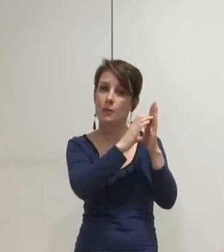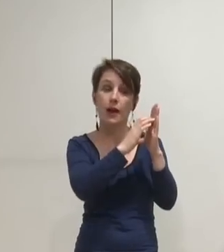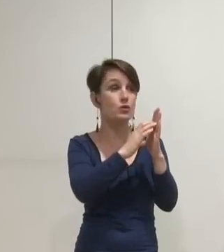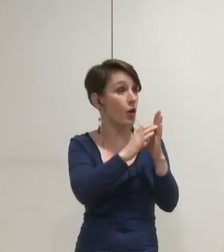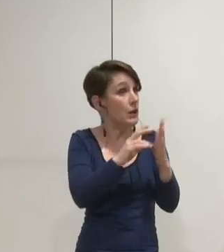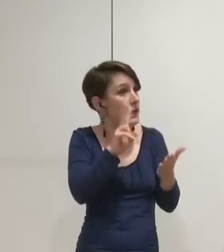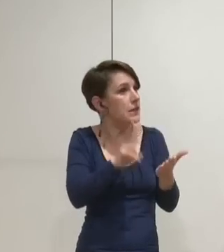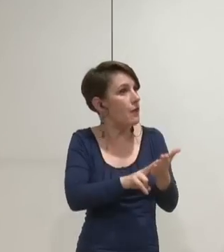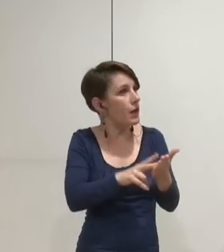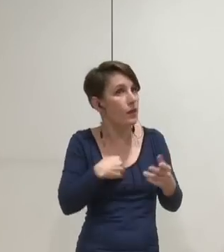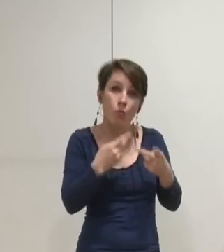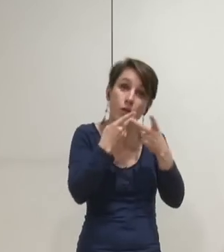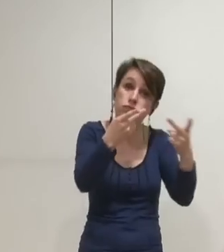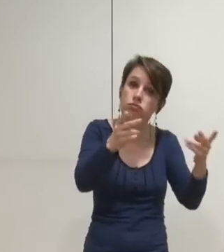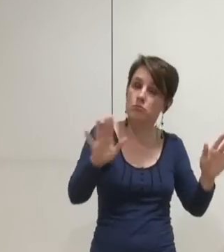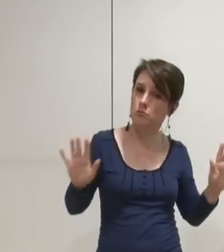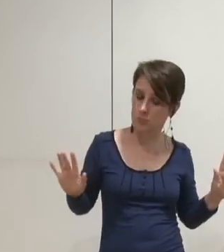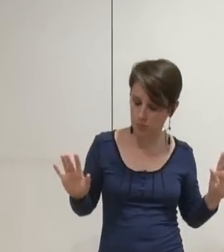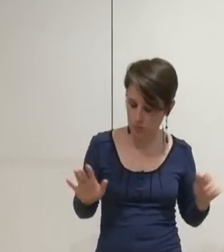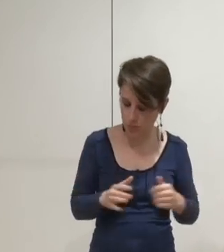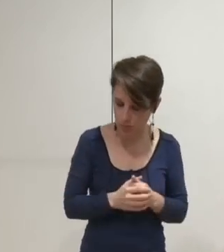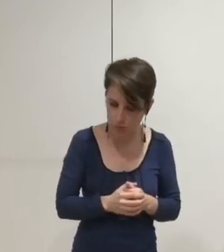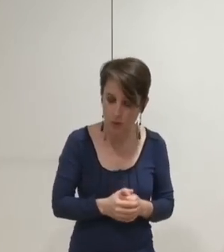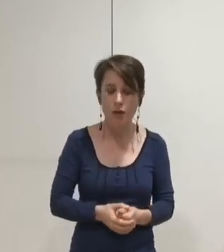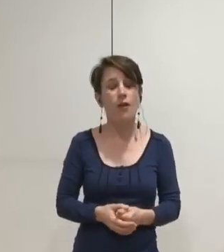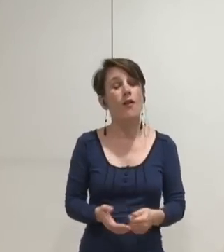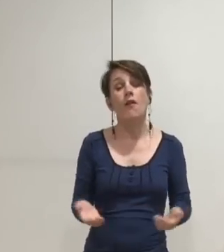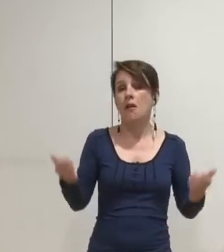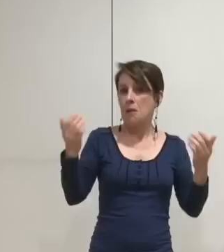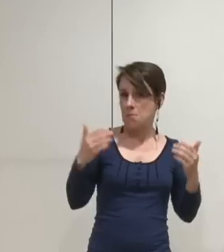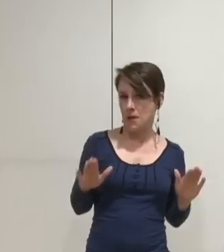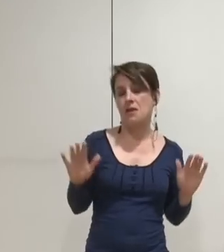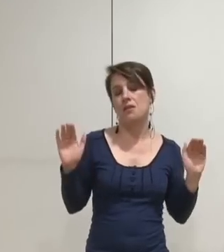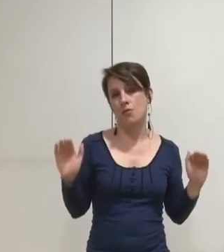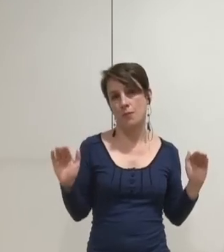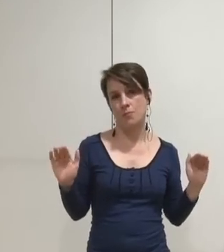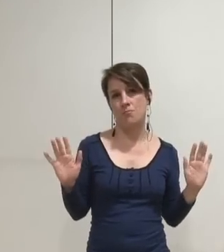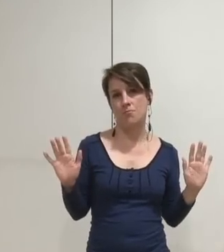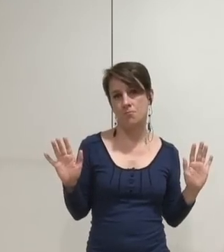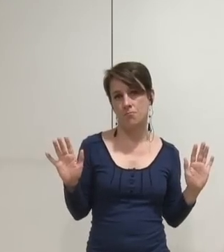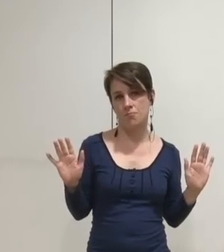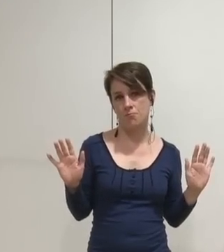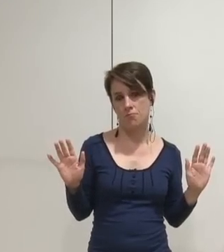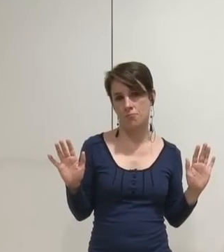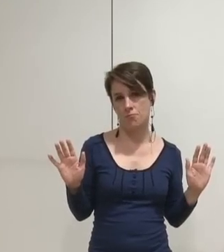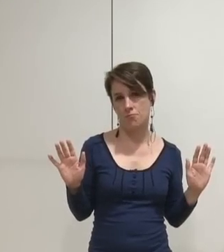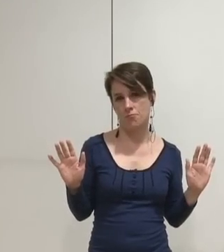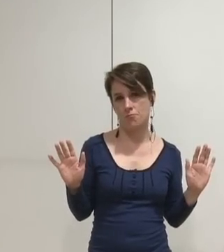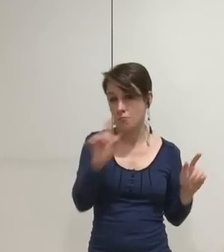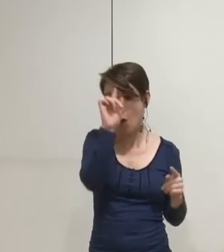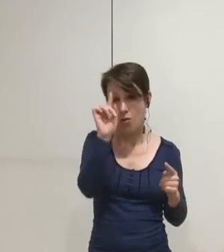c'est la vérité je je voulais le dire il n'en demeure pas moins que sur le